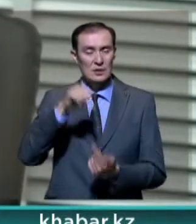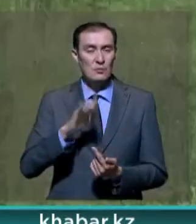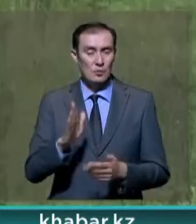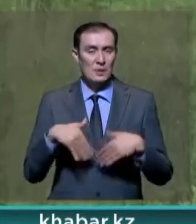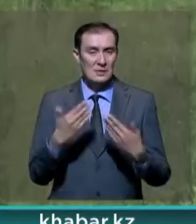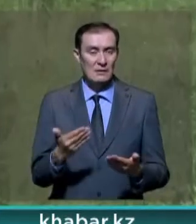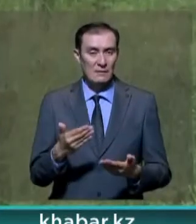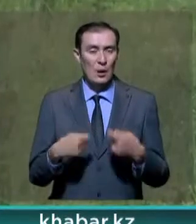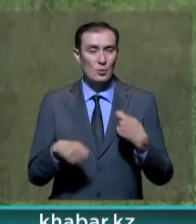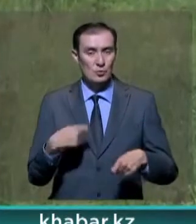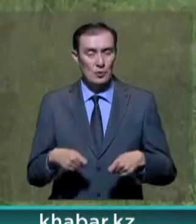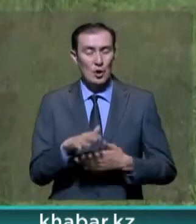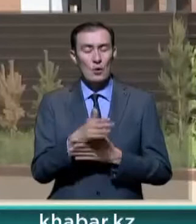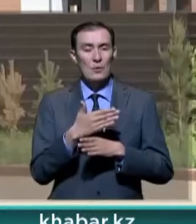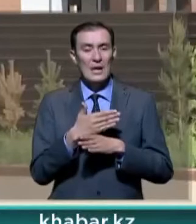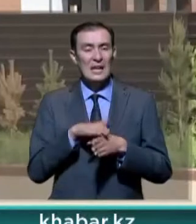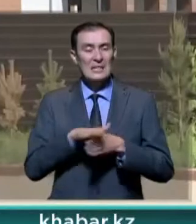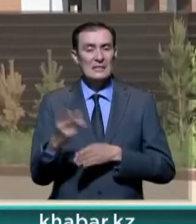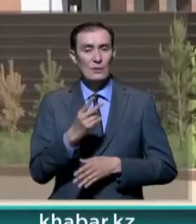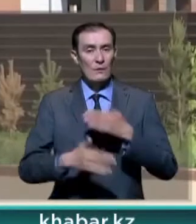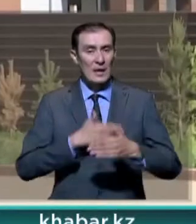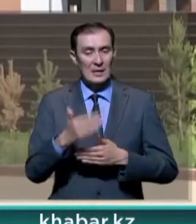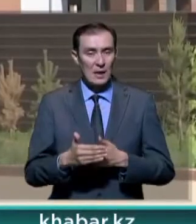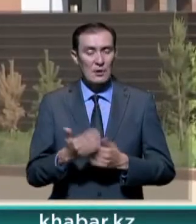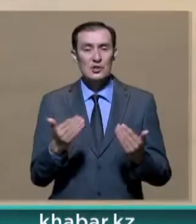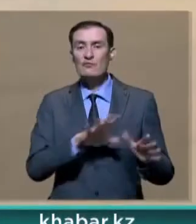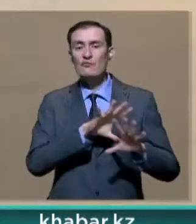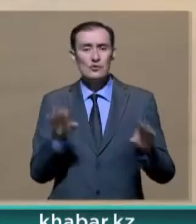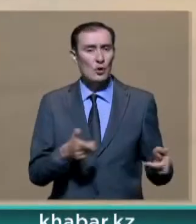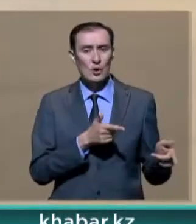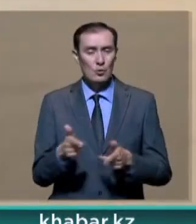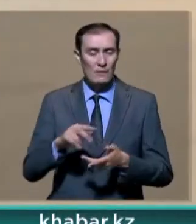аукциона. Тем временем для реализации второго этапа проекта все готово.